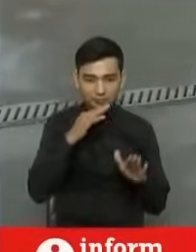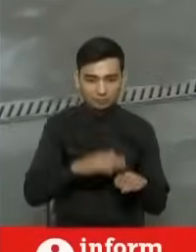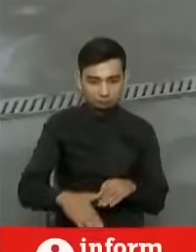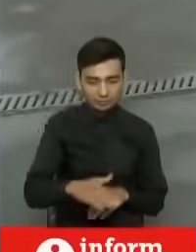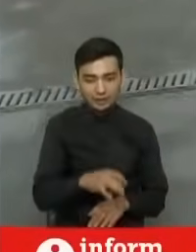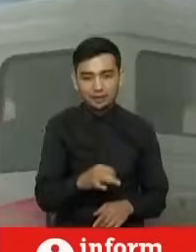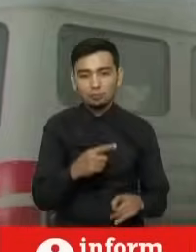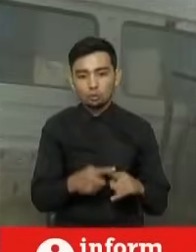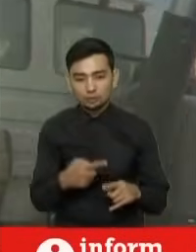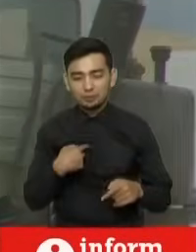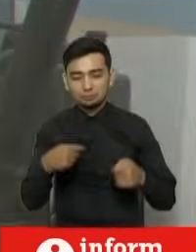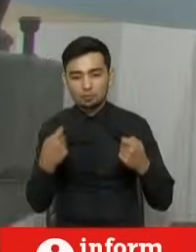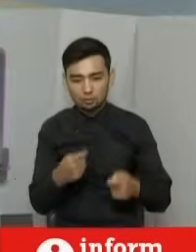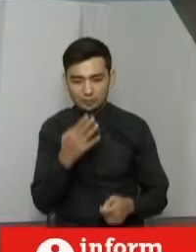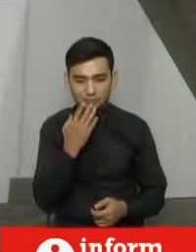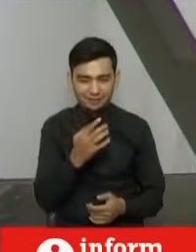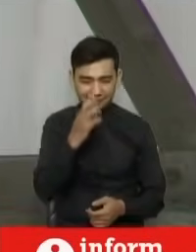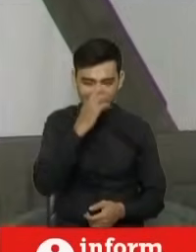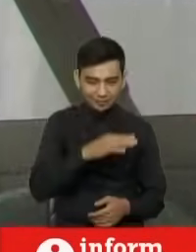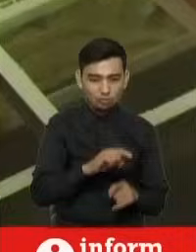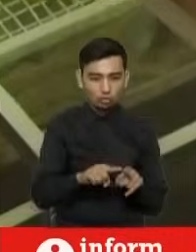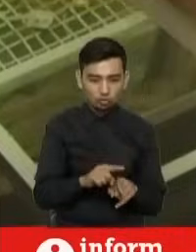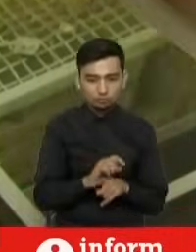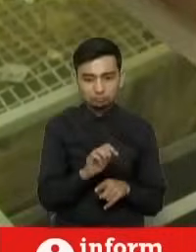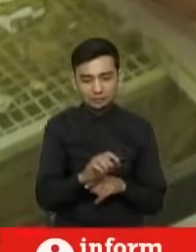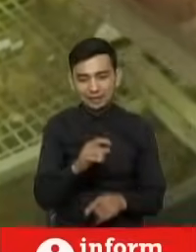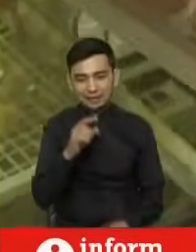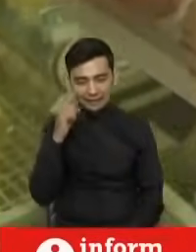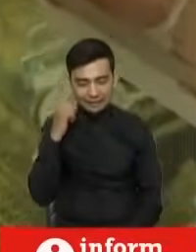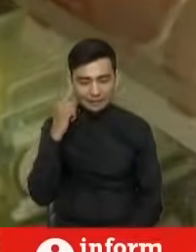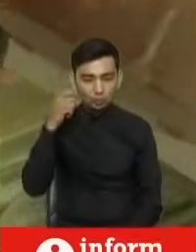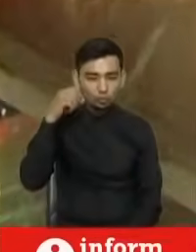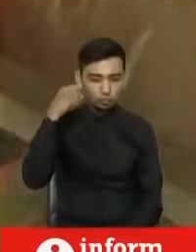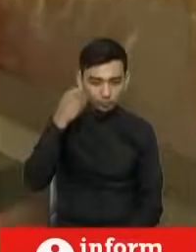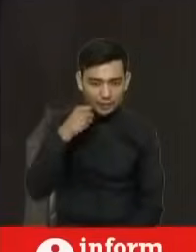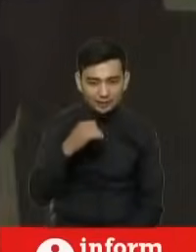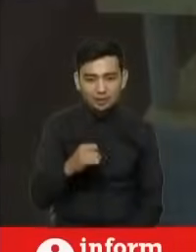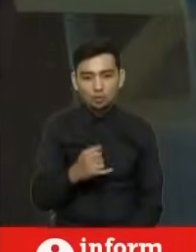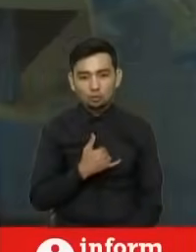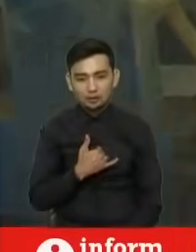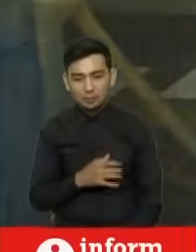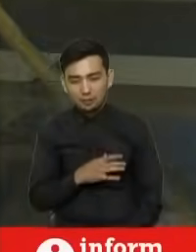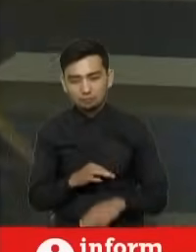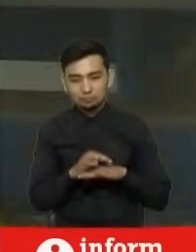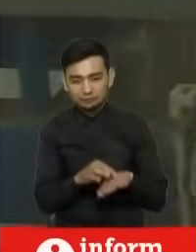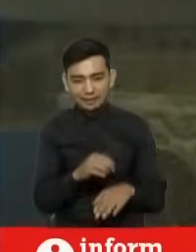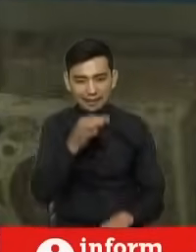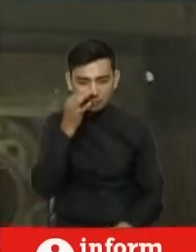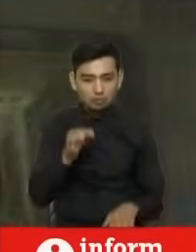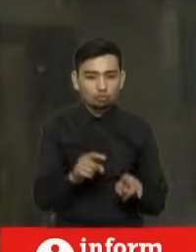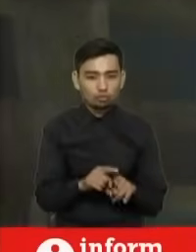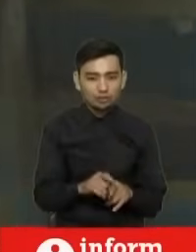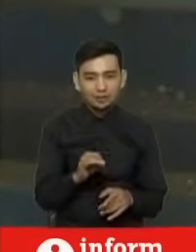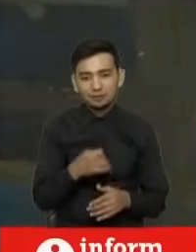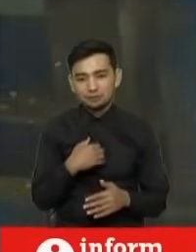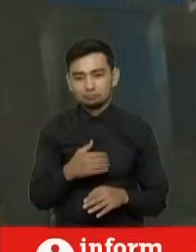мы еще и продаем зарубежные страны, как Кыргызстан, Узбекистан, у нас были поставки и Германию. Мы не пропускаем,